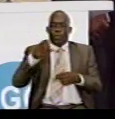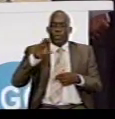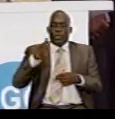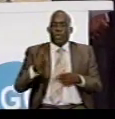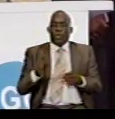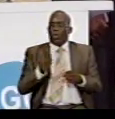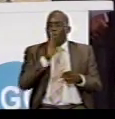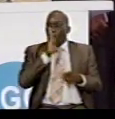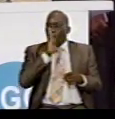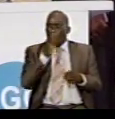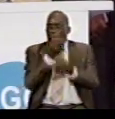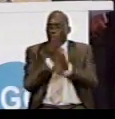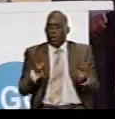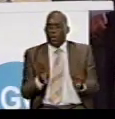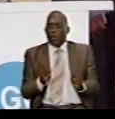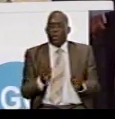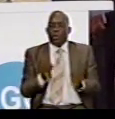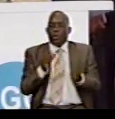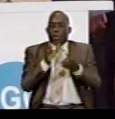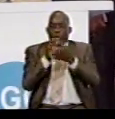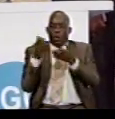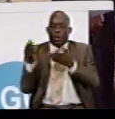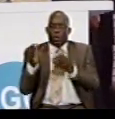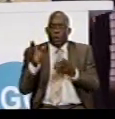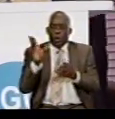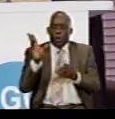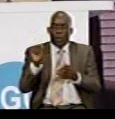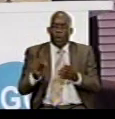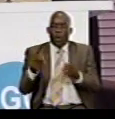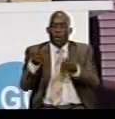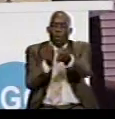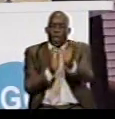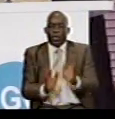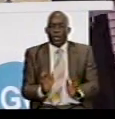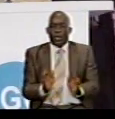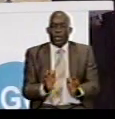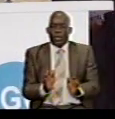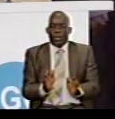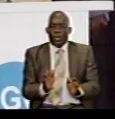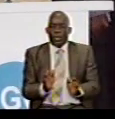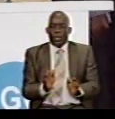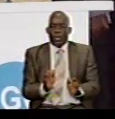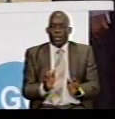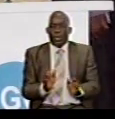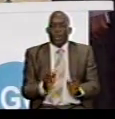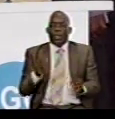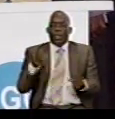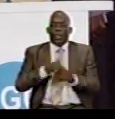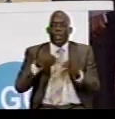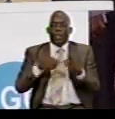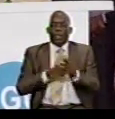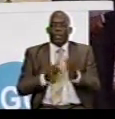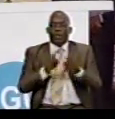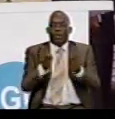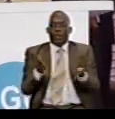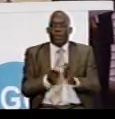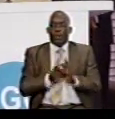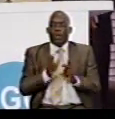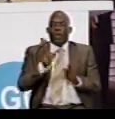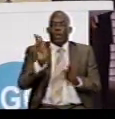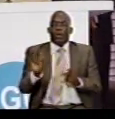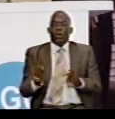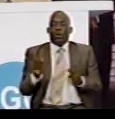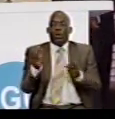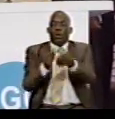gens. The people to yourself. Ramène les gens no vers toi. No backslider. Qu'aucun rétrograde. In this other location. Dans cette localité. No backslider.